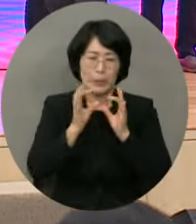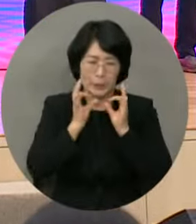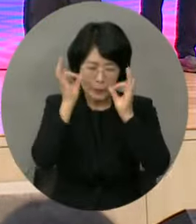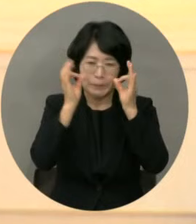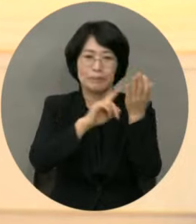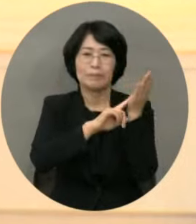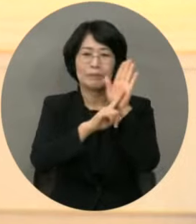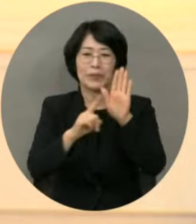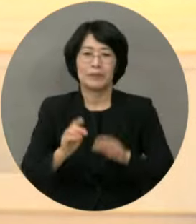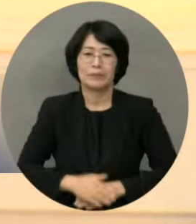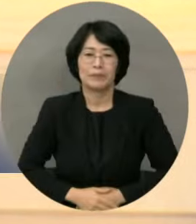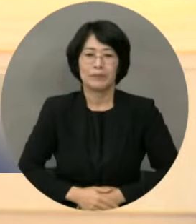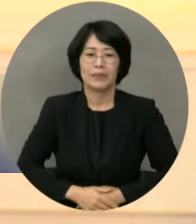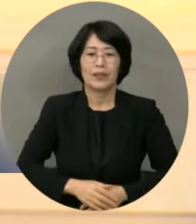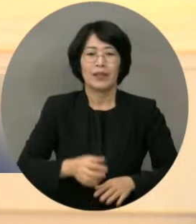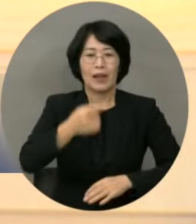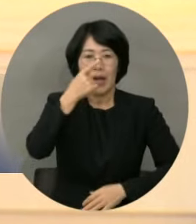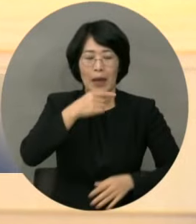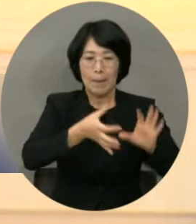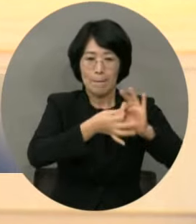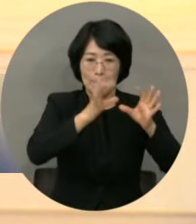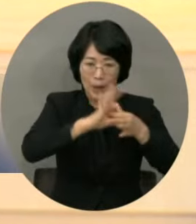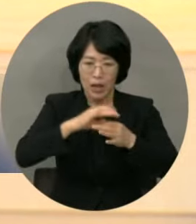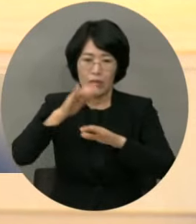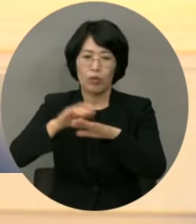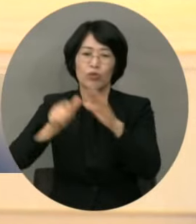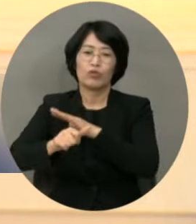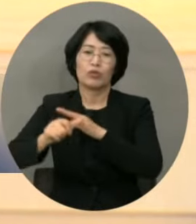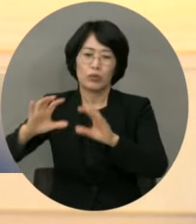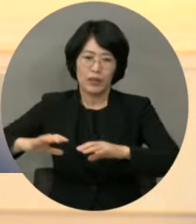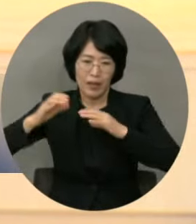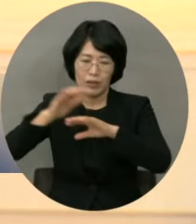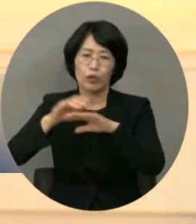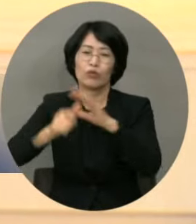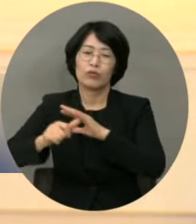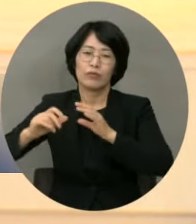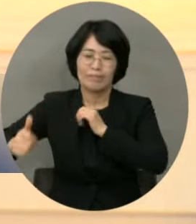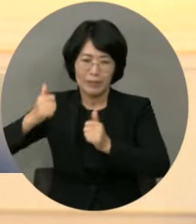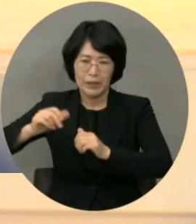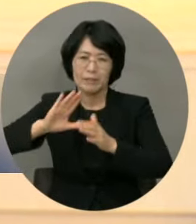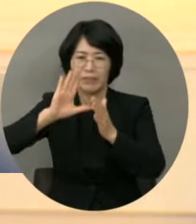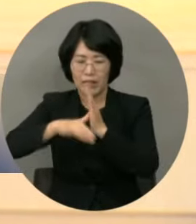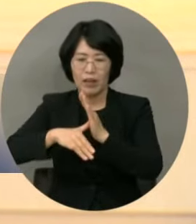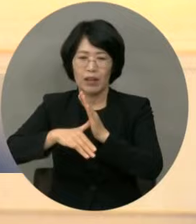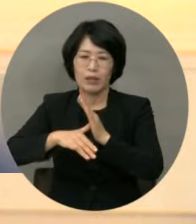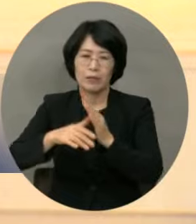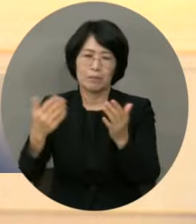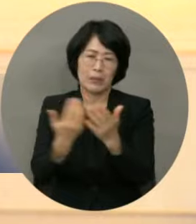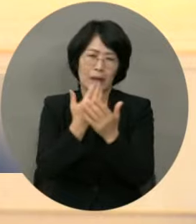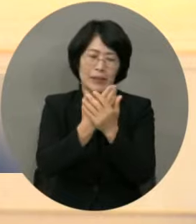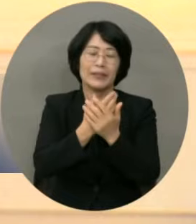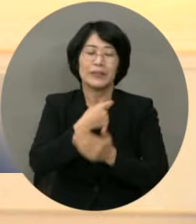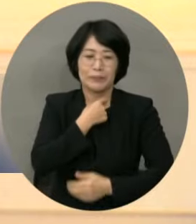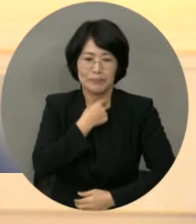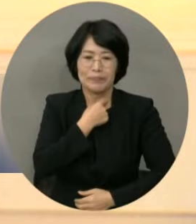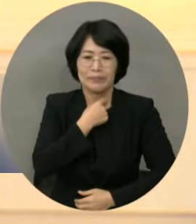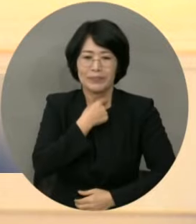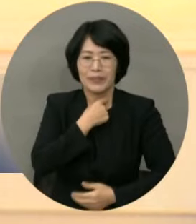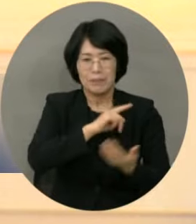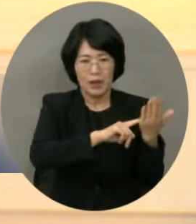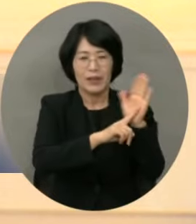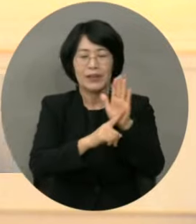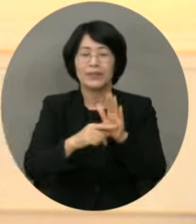밝혔습니다. 아시안 게임이나 아시아 선수권, 세계 선수권에서도 계속 기량을 뽐내고 싶다는 게